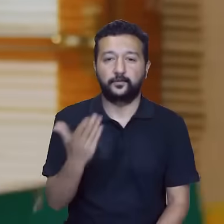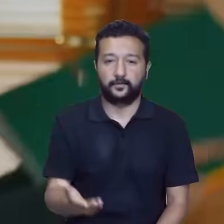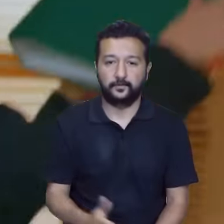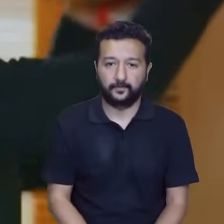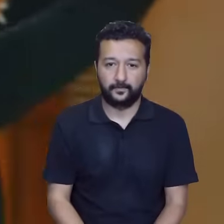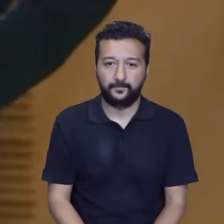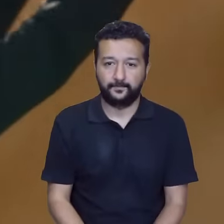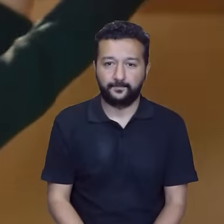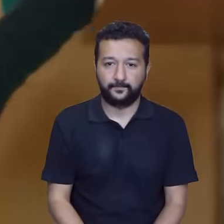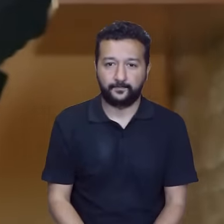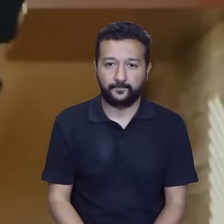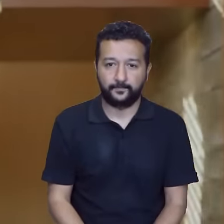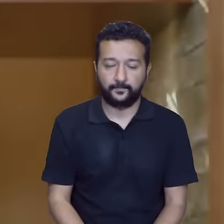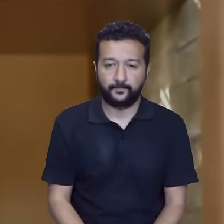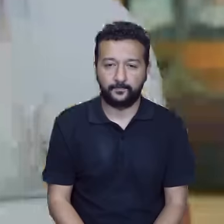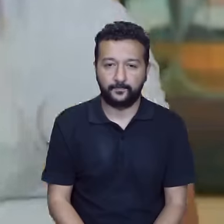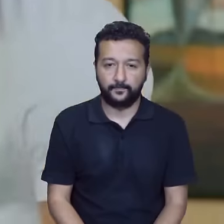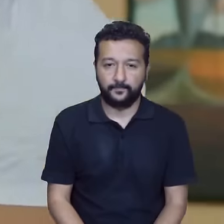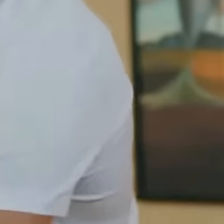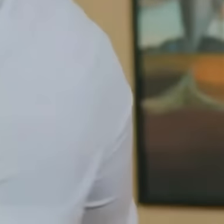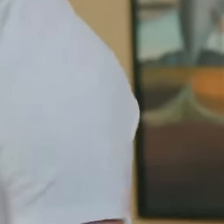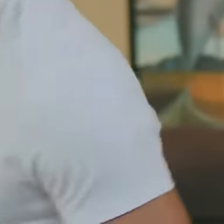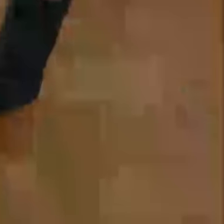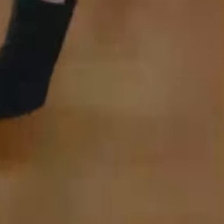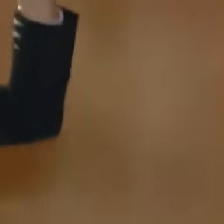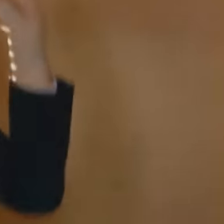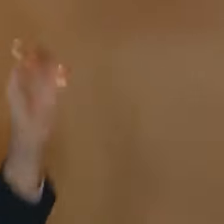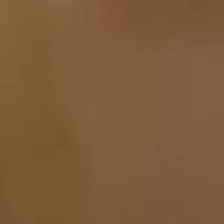toparlıyor. Paravandaki rafa klasörleri dizerken